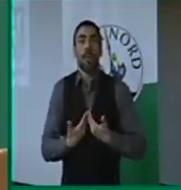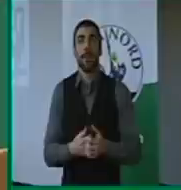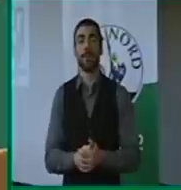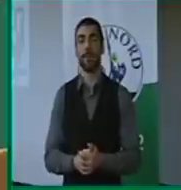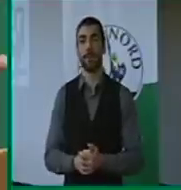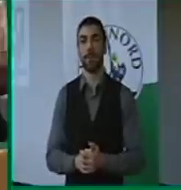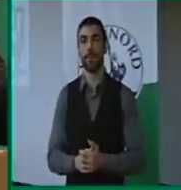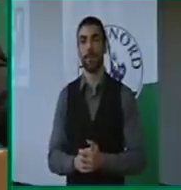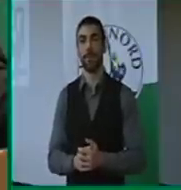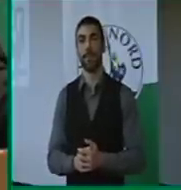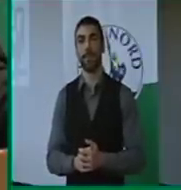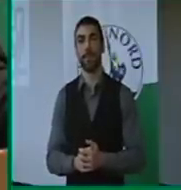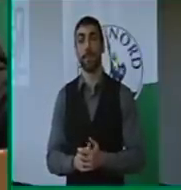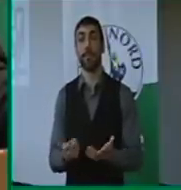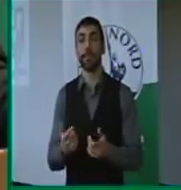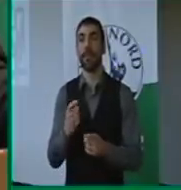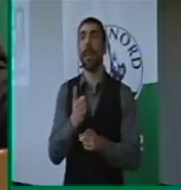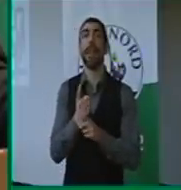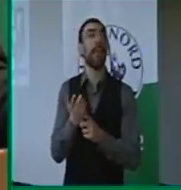faccio devi